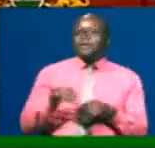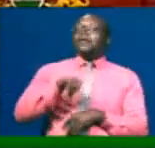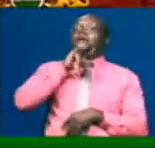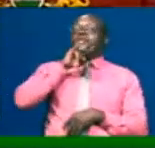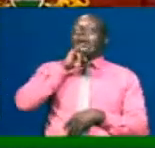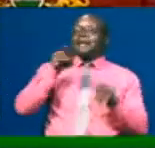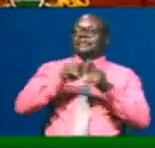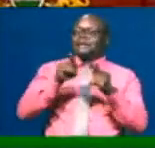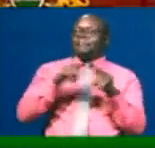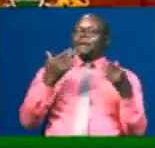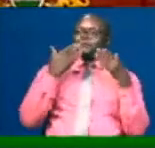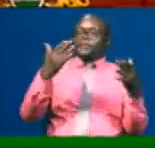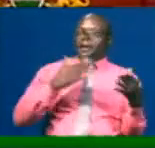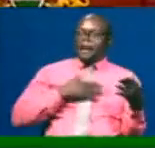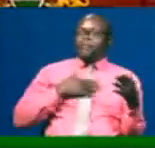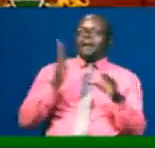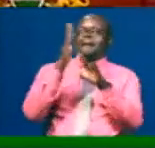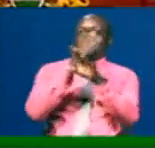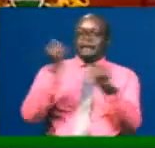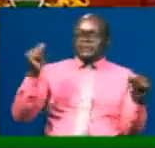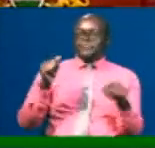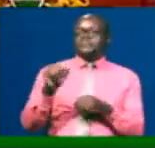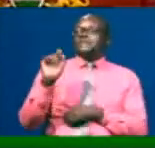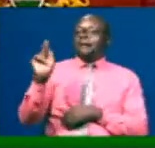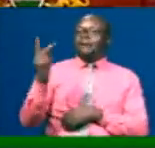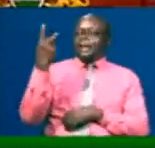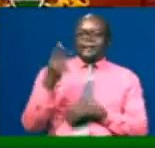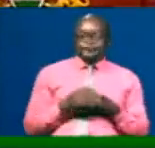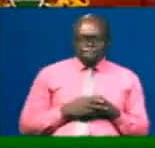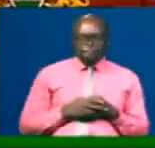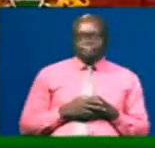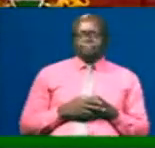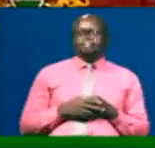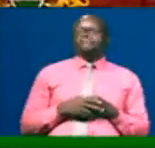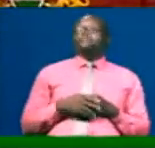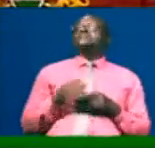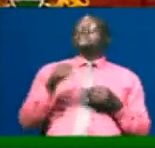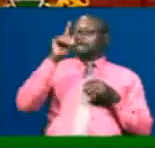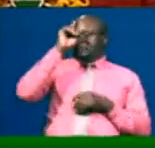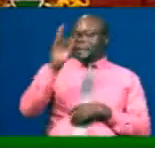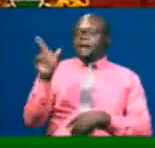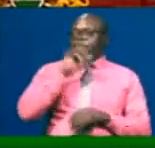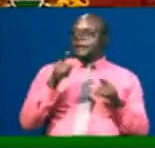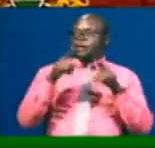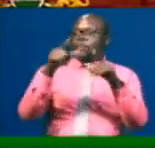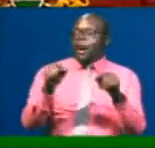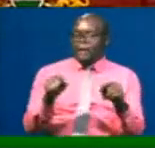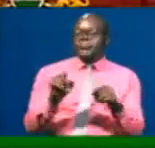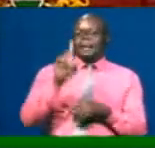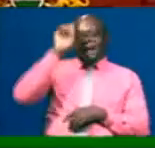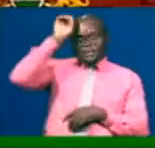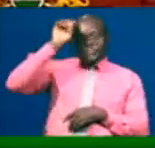nataka nimpongeze Rais wa Jamhuri ya Kenya Daktari William Samoei Ruto kwa kusimama kidete na kumwambia Attorney